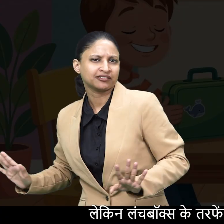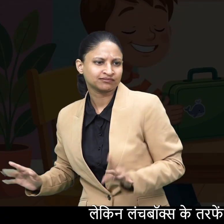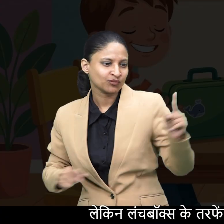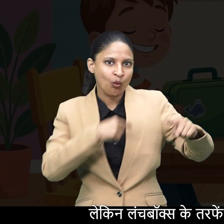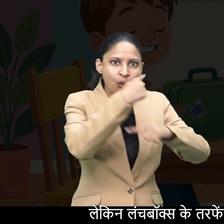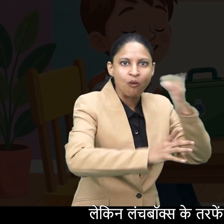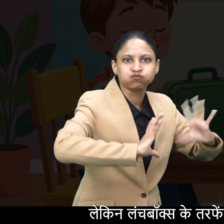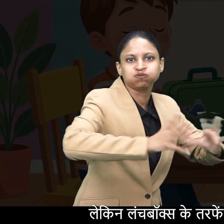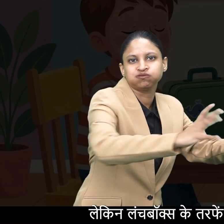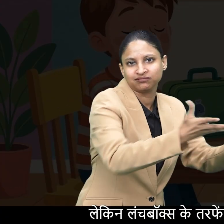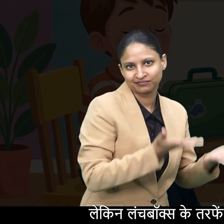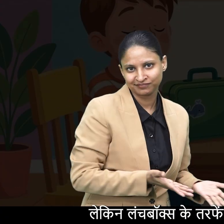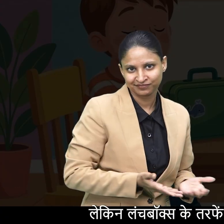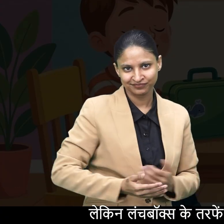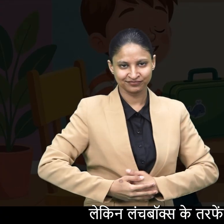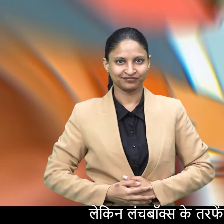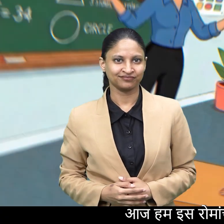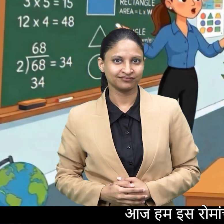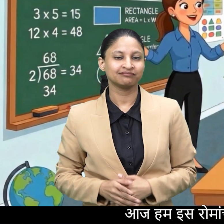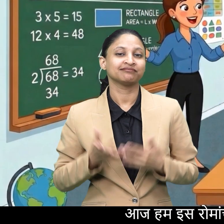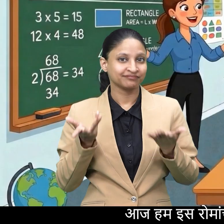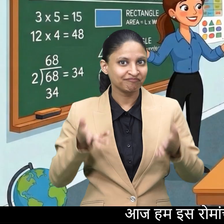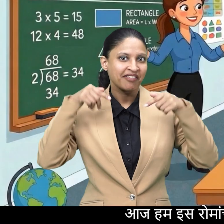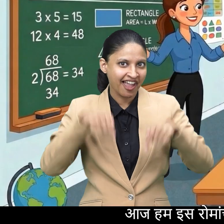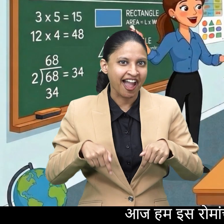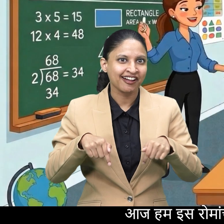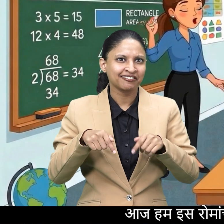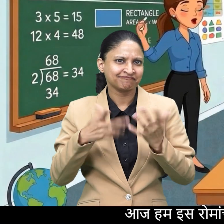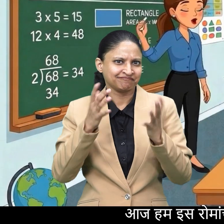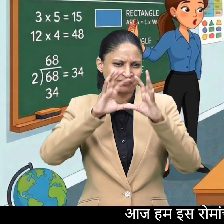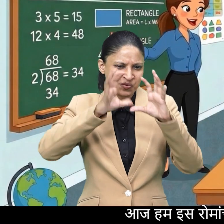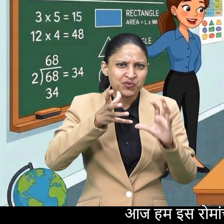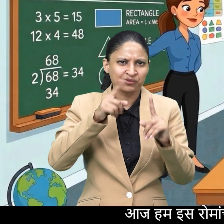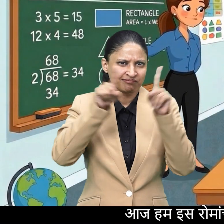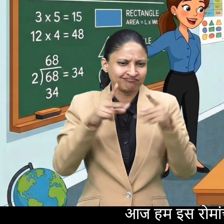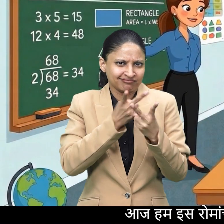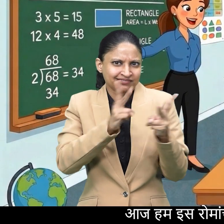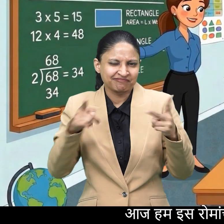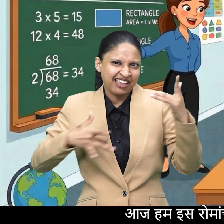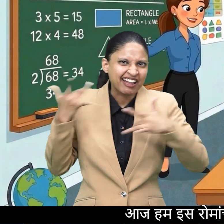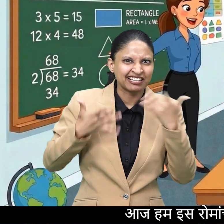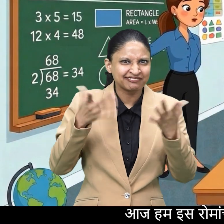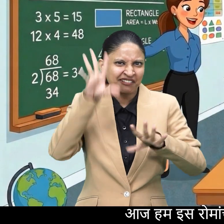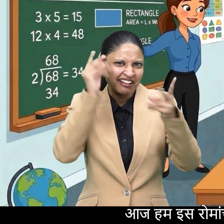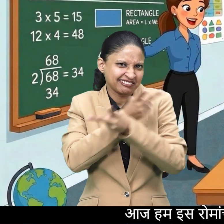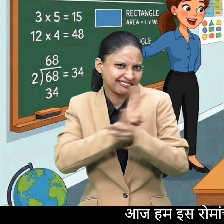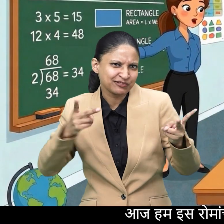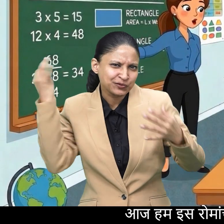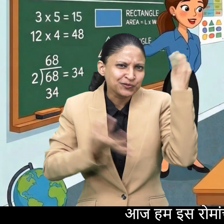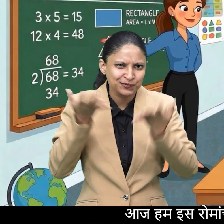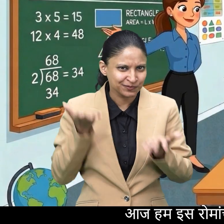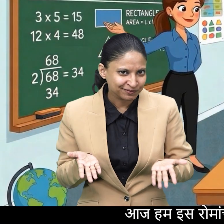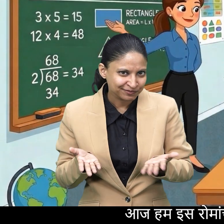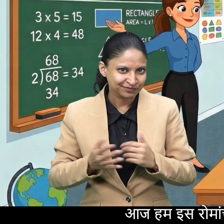सिर्फ स्लाइड करता है। आज हम इस रोमांचक दुनिया के आकारों की खोज करेंगे।